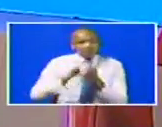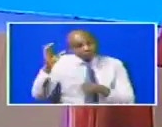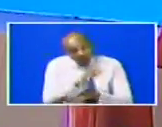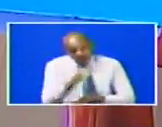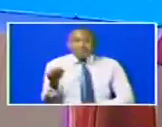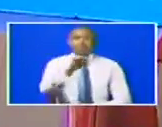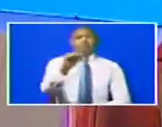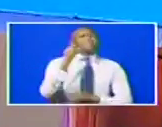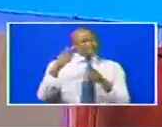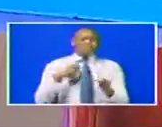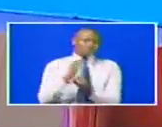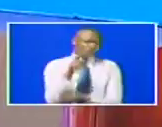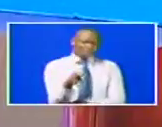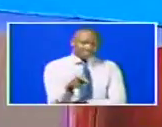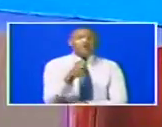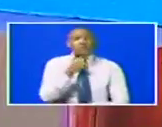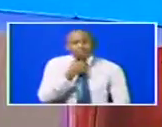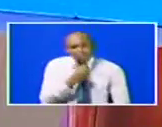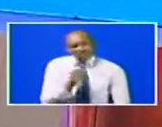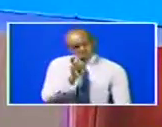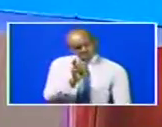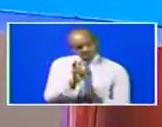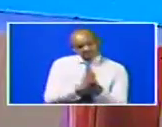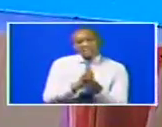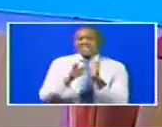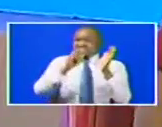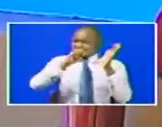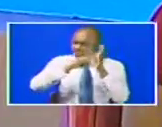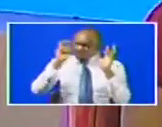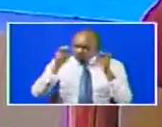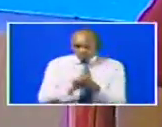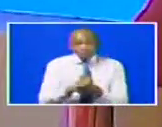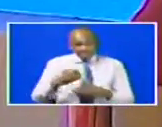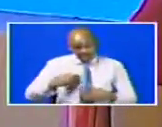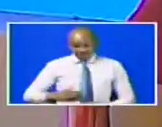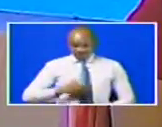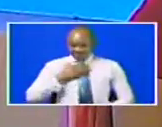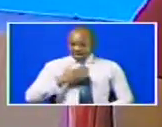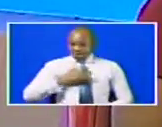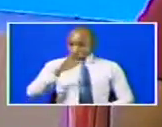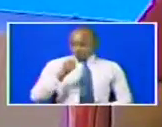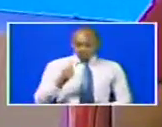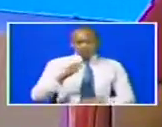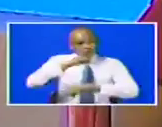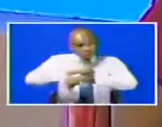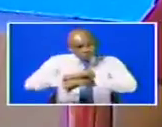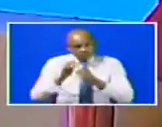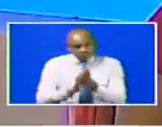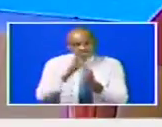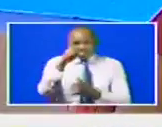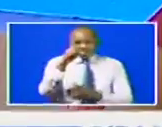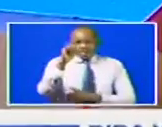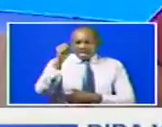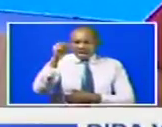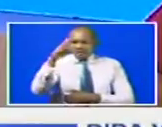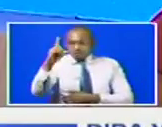uendeshe gari lako. Tunataka leo kuangazia masuala yanayohusu ajali. Tuko na wageni wetu ambao wanatoka shule ya Diamond